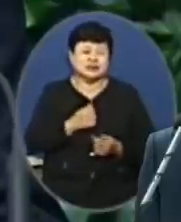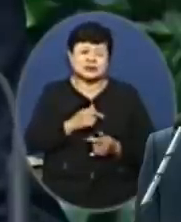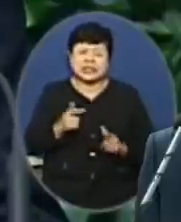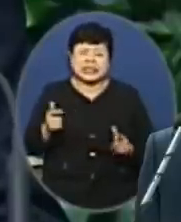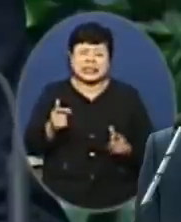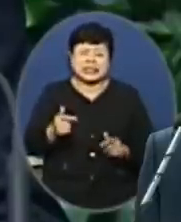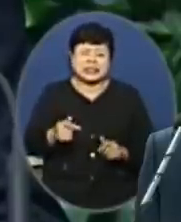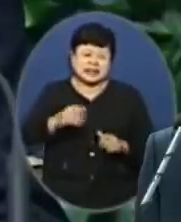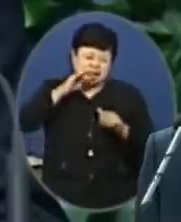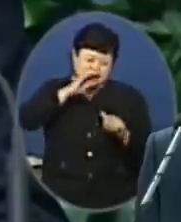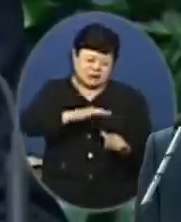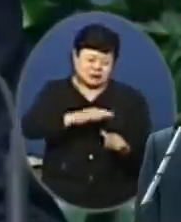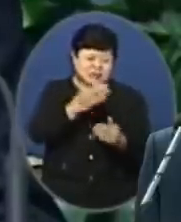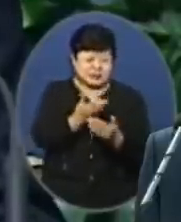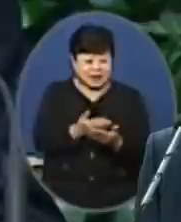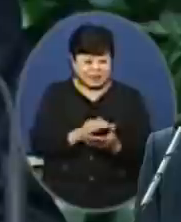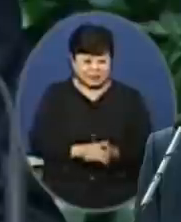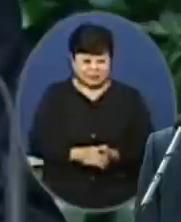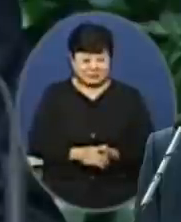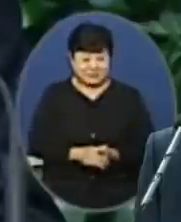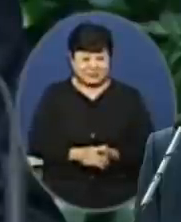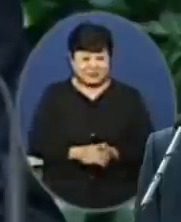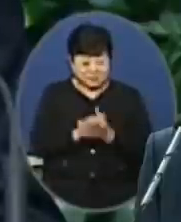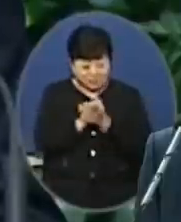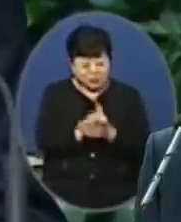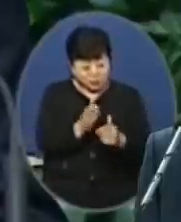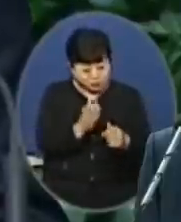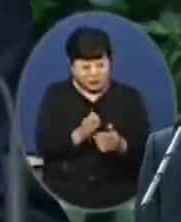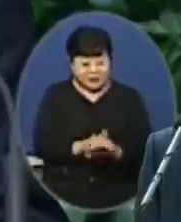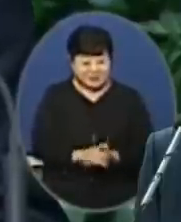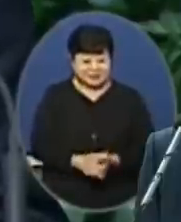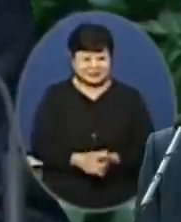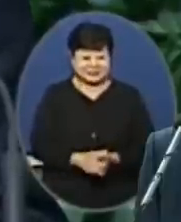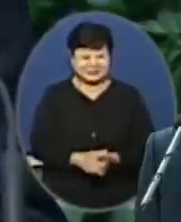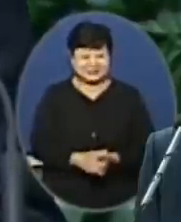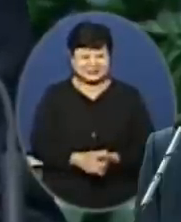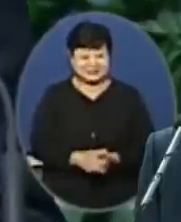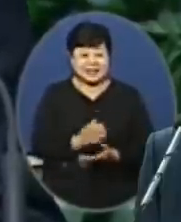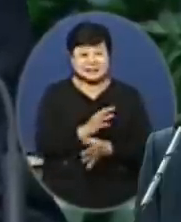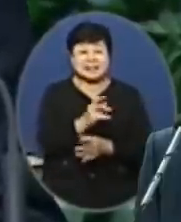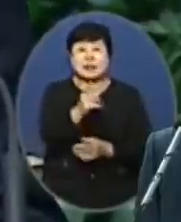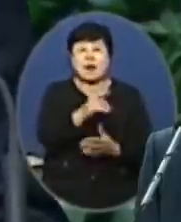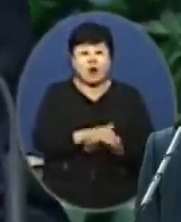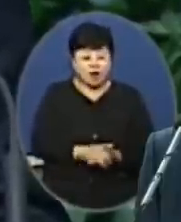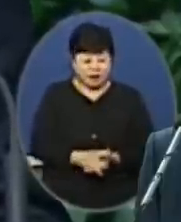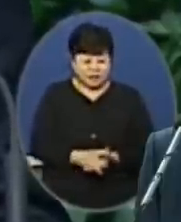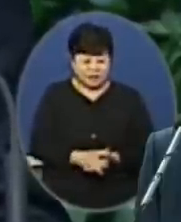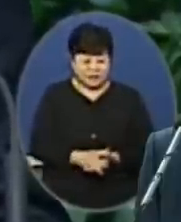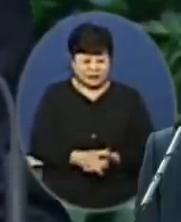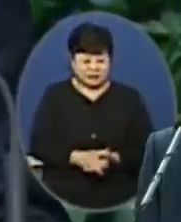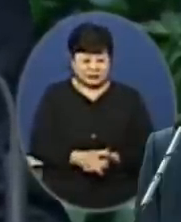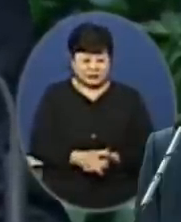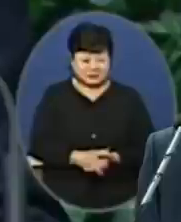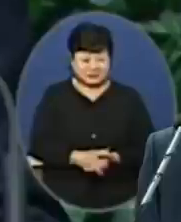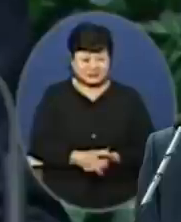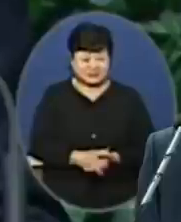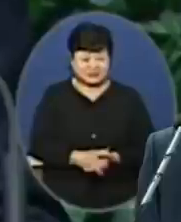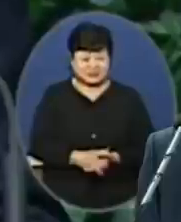죽지는 않게 그 기도를 좀 해 주십시오. 아니 무슨 장난 같은 소리를 합니까? 아니